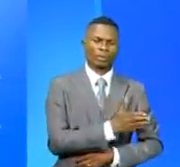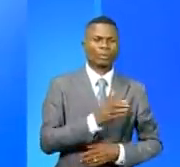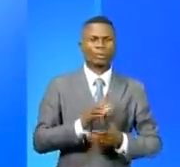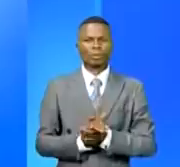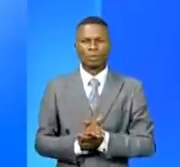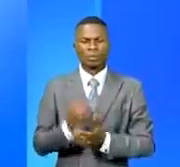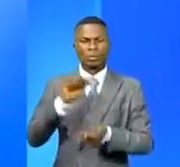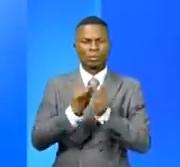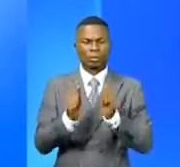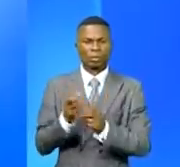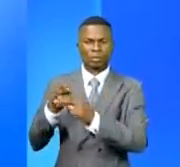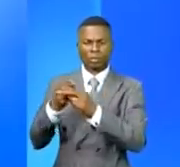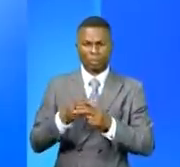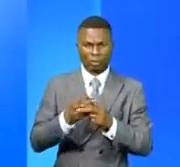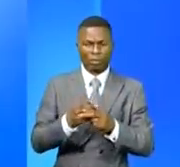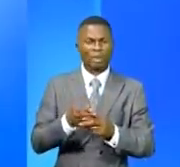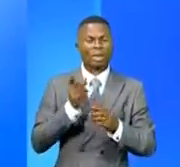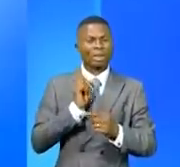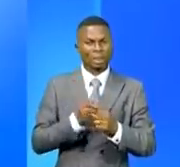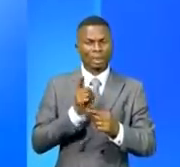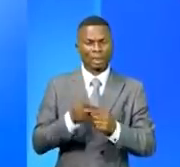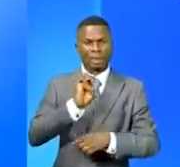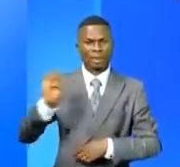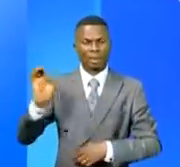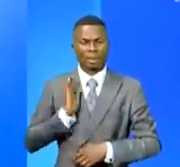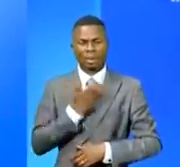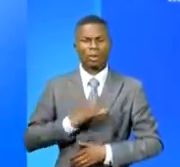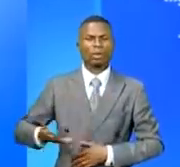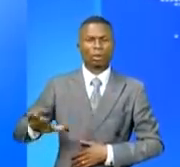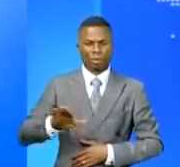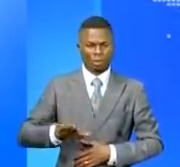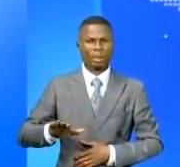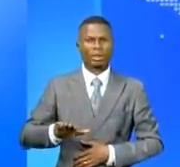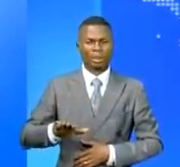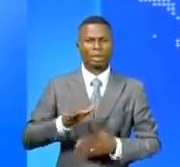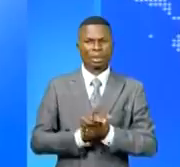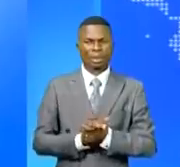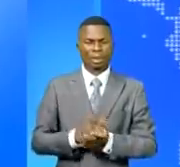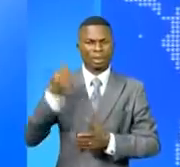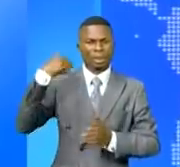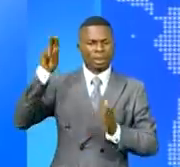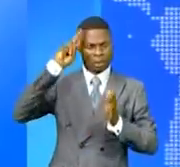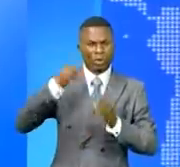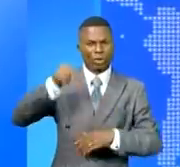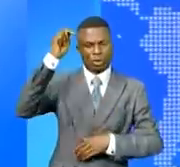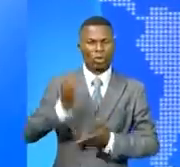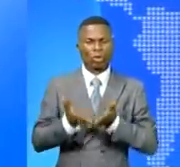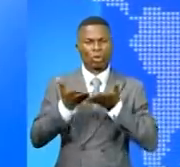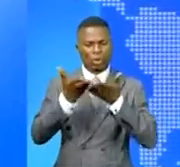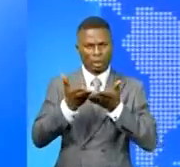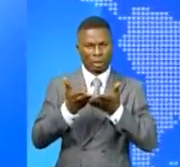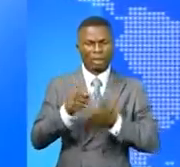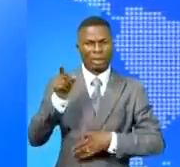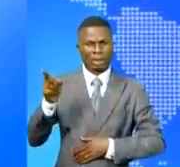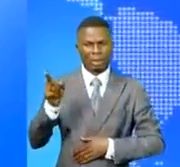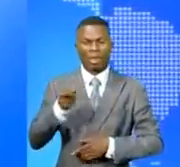La situation sécuritaire est préoccupante dans l'est de la République démocratique du Congo. Le gouverneur du Nord Kivu, Karline